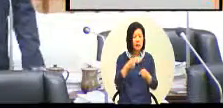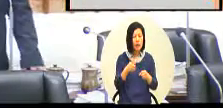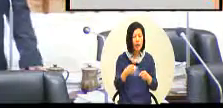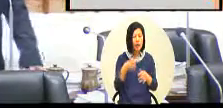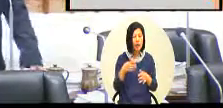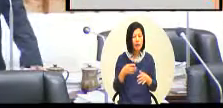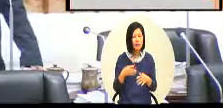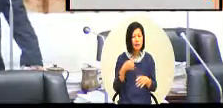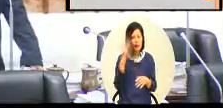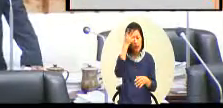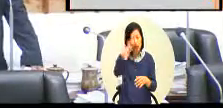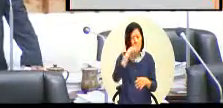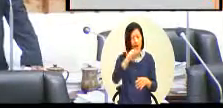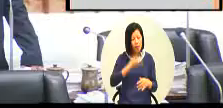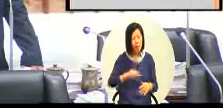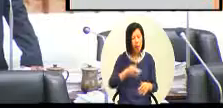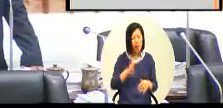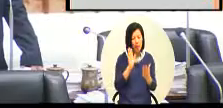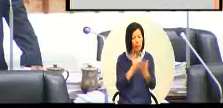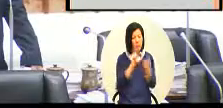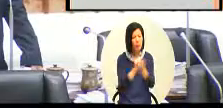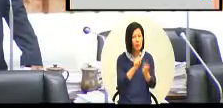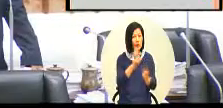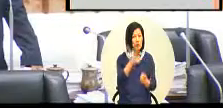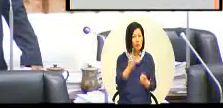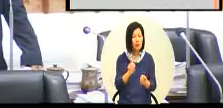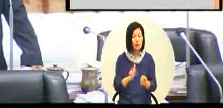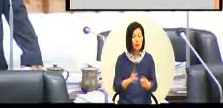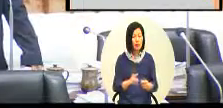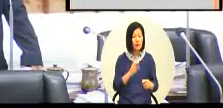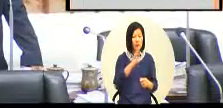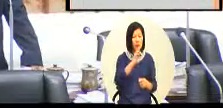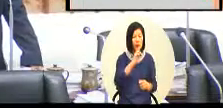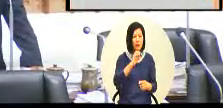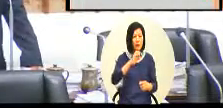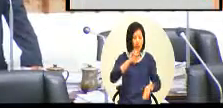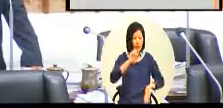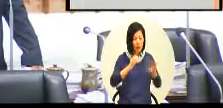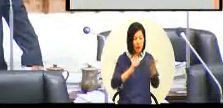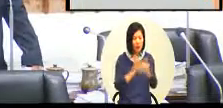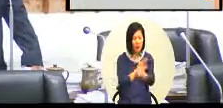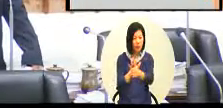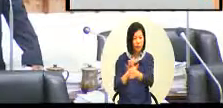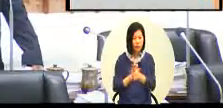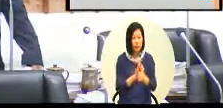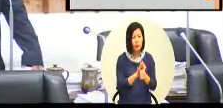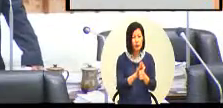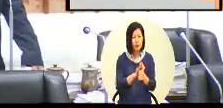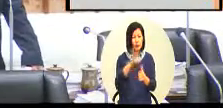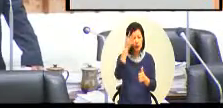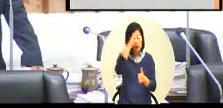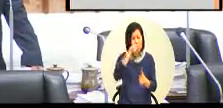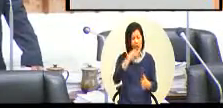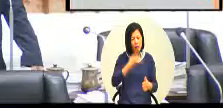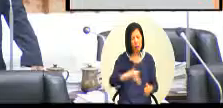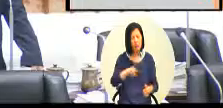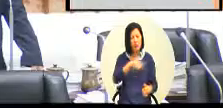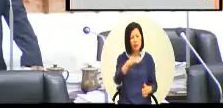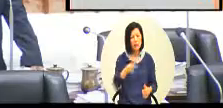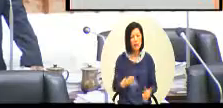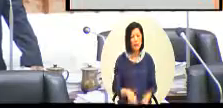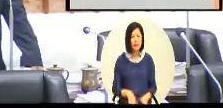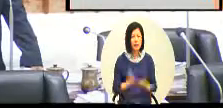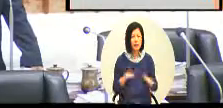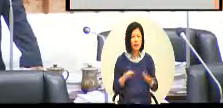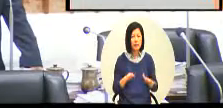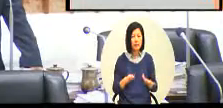经面对的是什么？面对的是中高龄要来服务我们的这个高龄的，所以说现在已